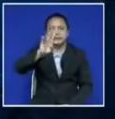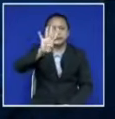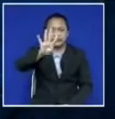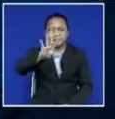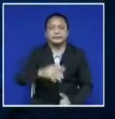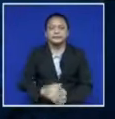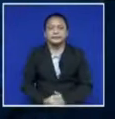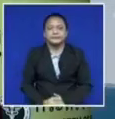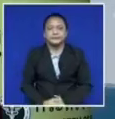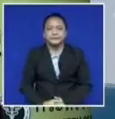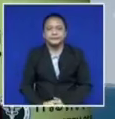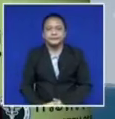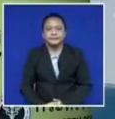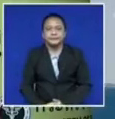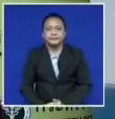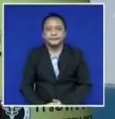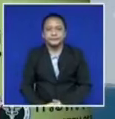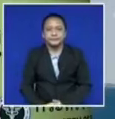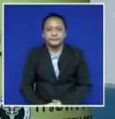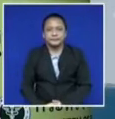0348712744ค่ะ